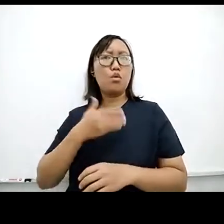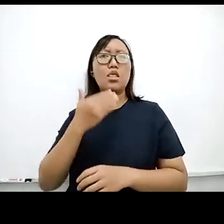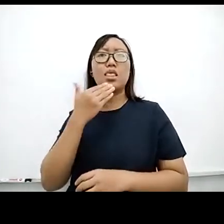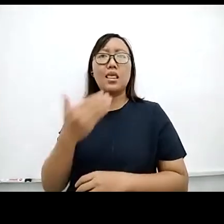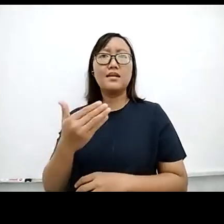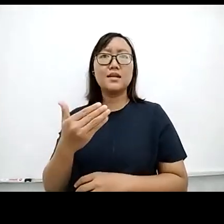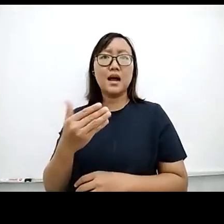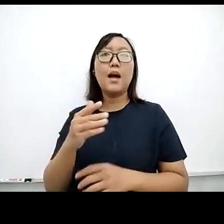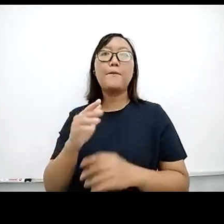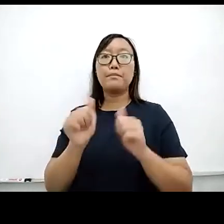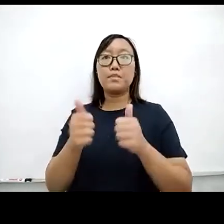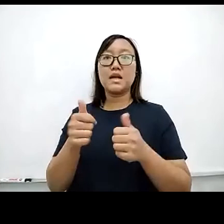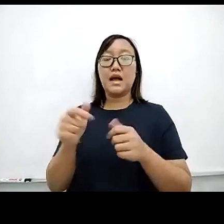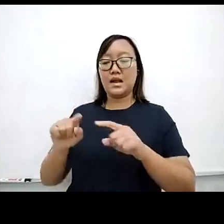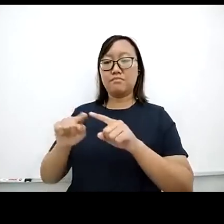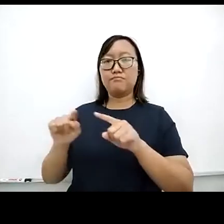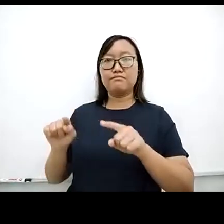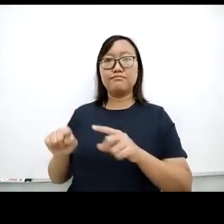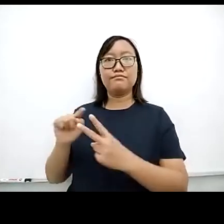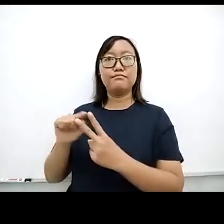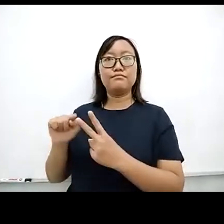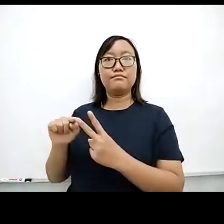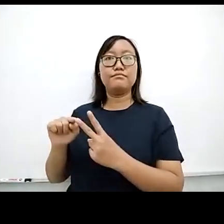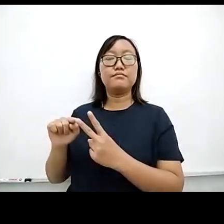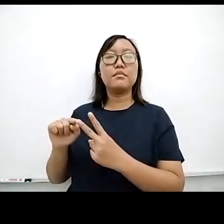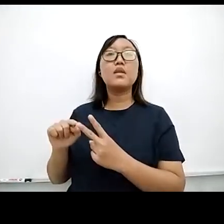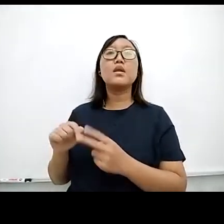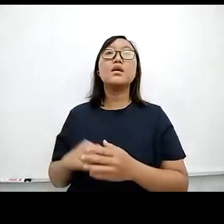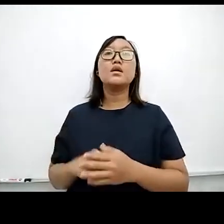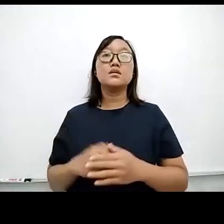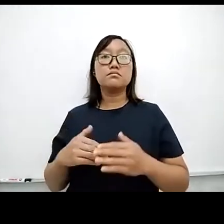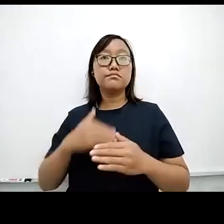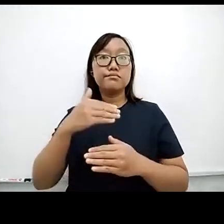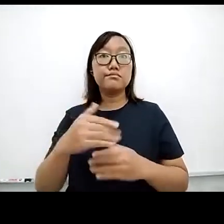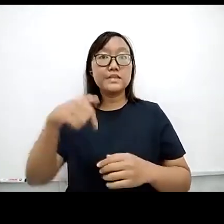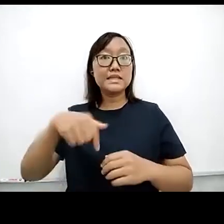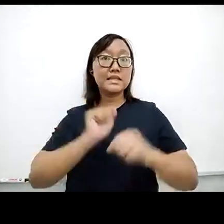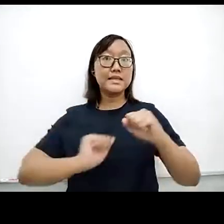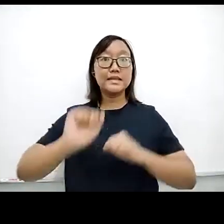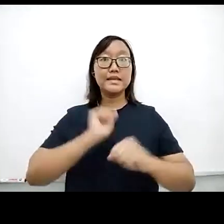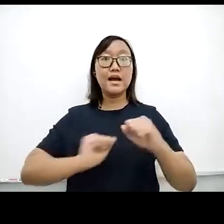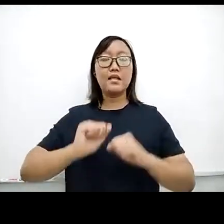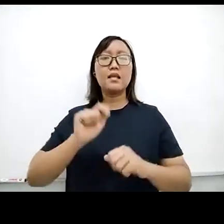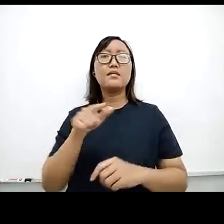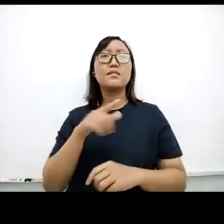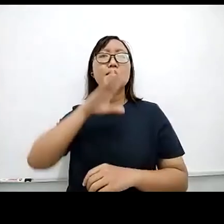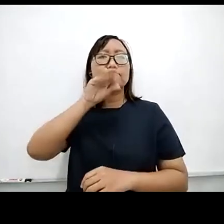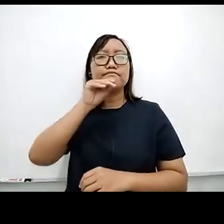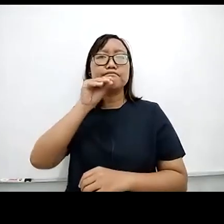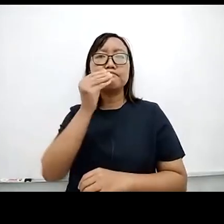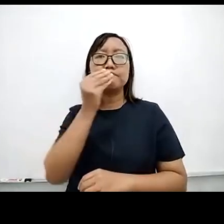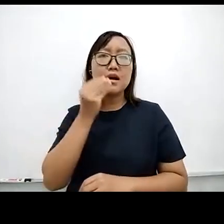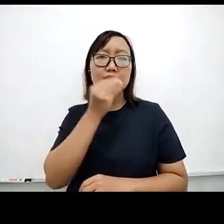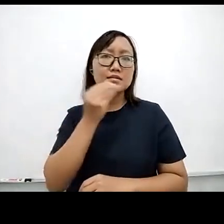kepada berbicara bisa menggunakan fitur tersebut kemudian kegiatan ini diselenggarakan dalam bahasa Indonesia dengan